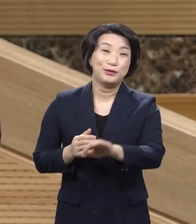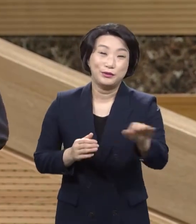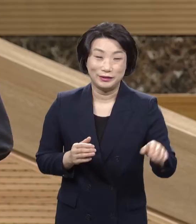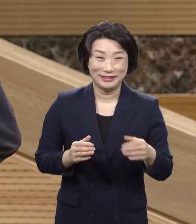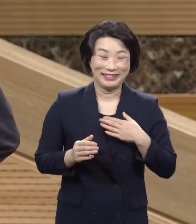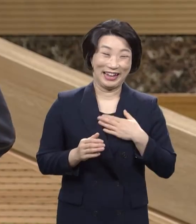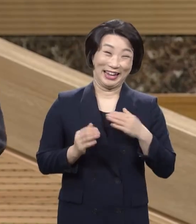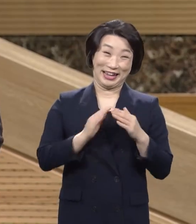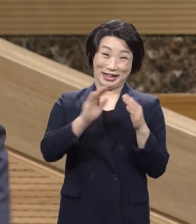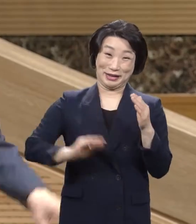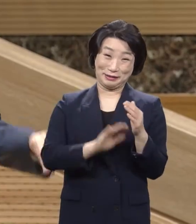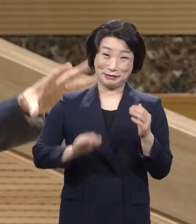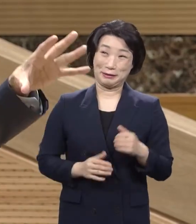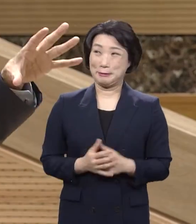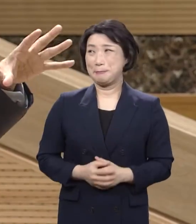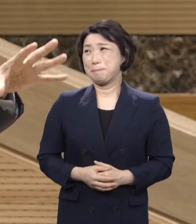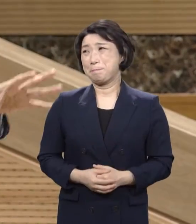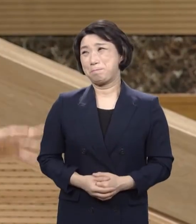집에